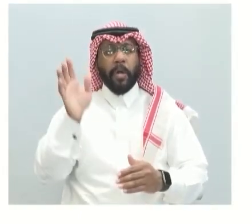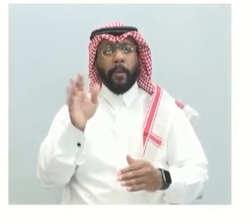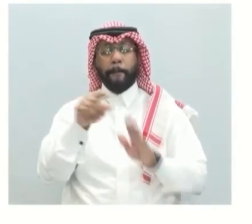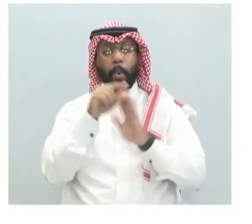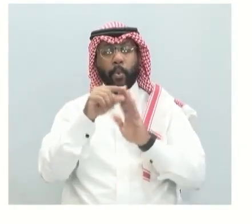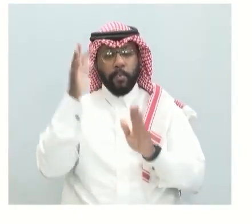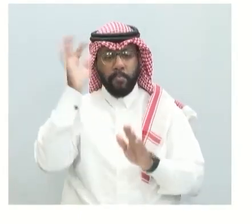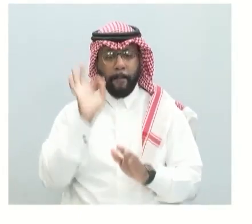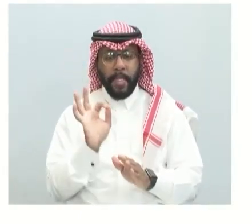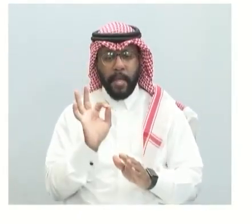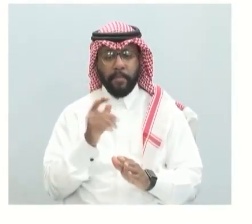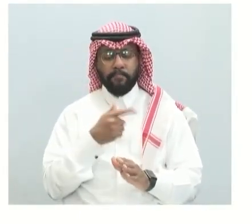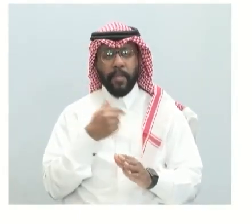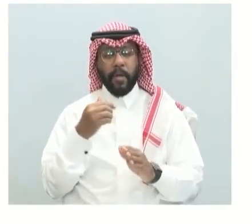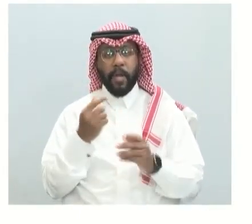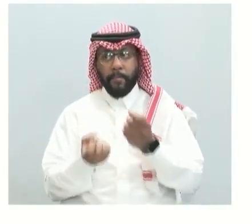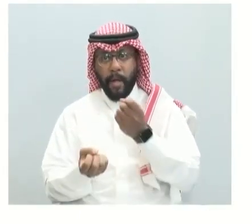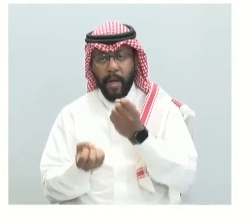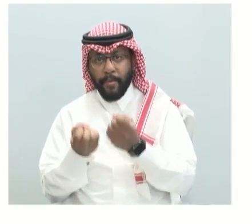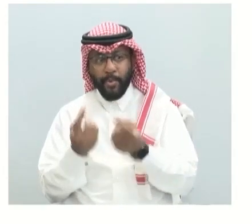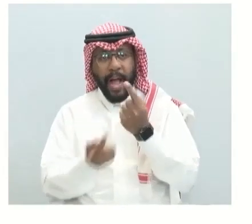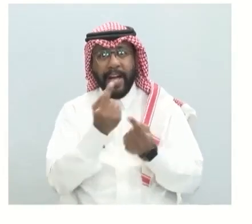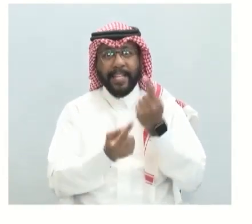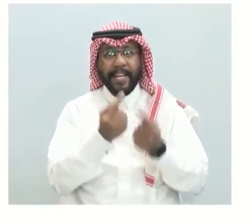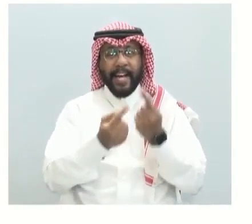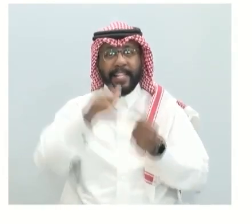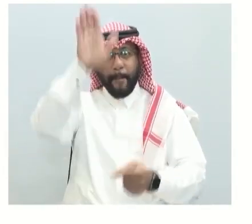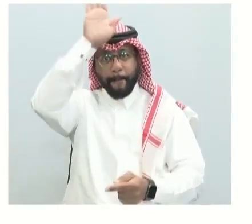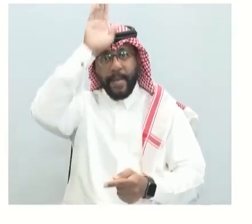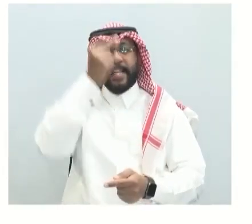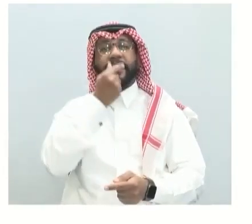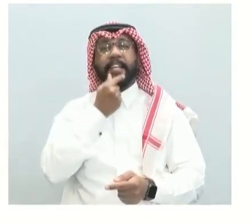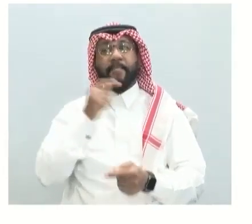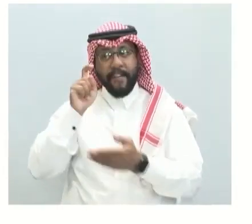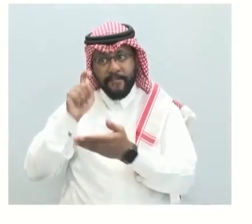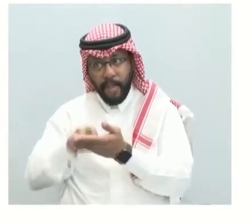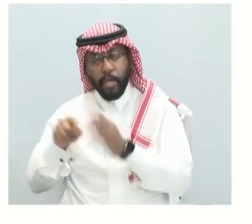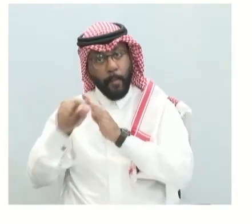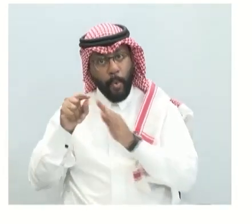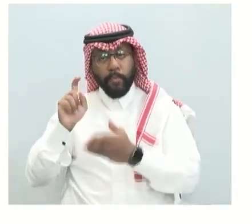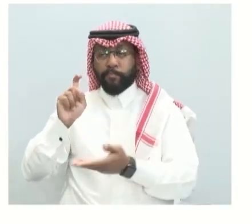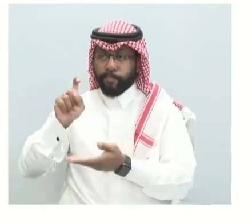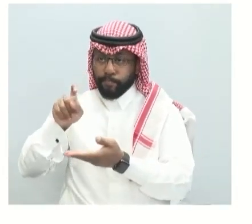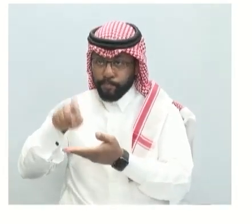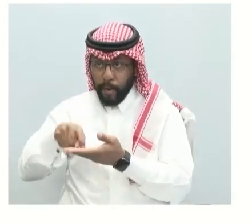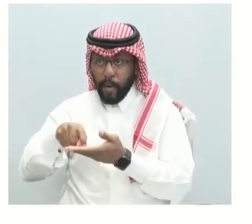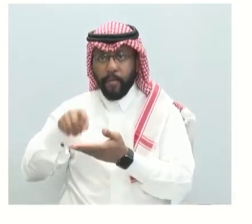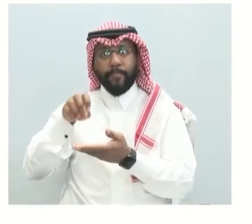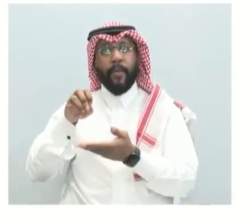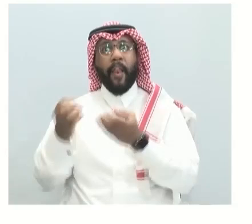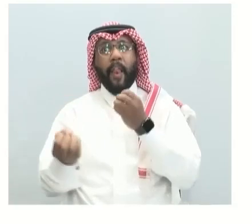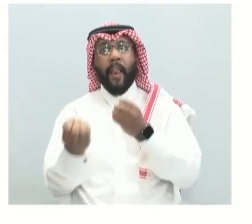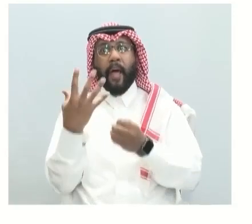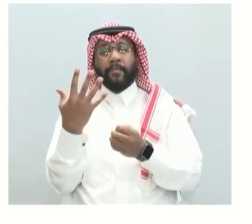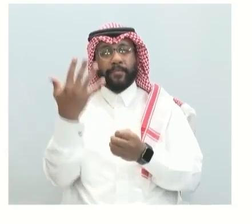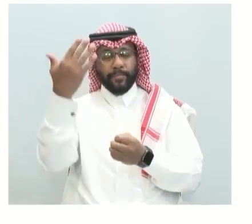عنه مثلا نفترض اني اريد البحث عن مشروع حديقه الملك سلمان بعدها نقوم بالضغط على انتر او بحث او